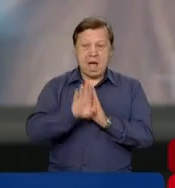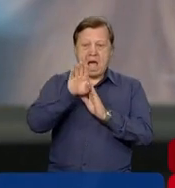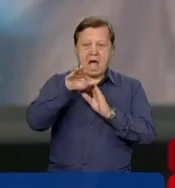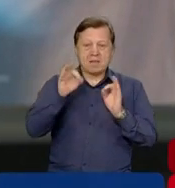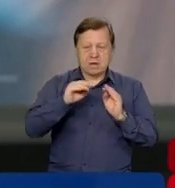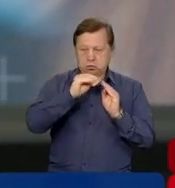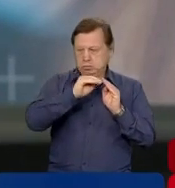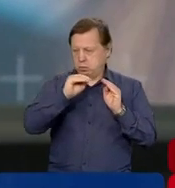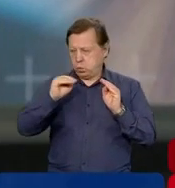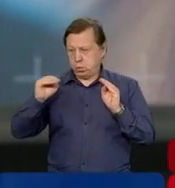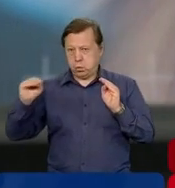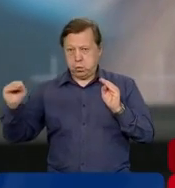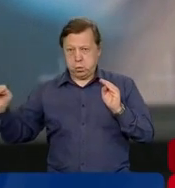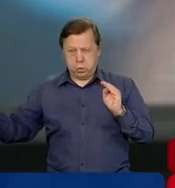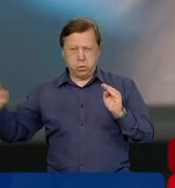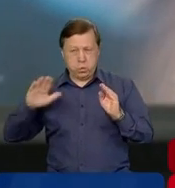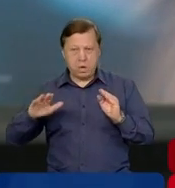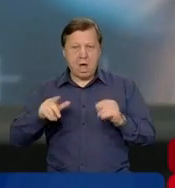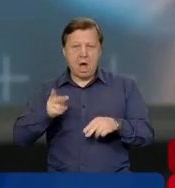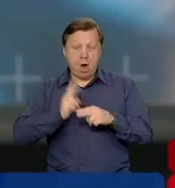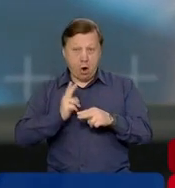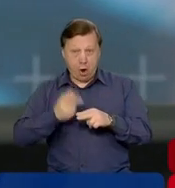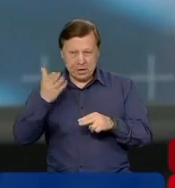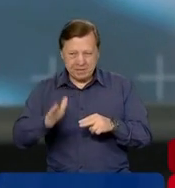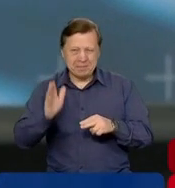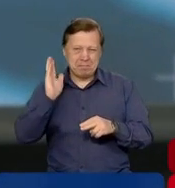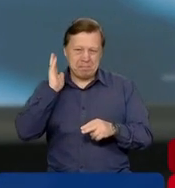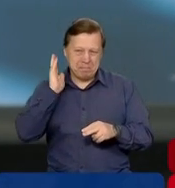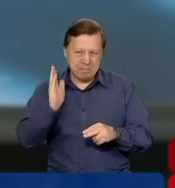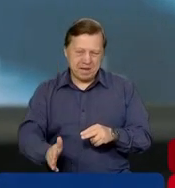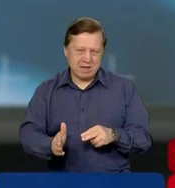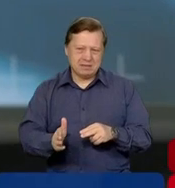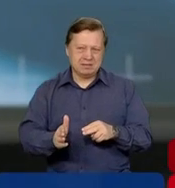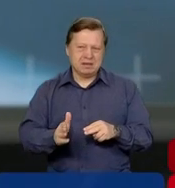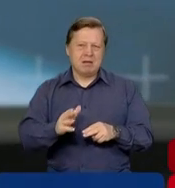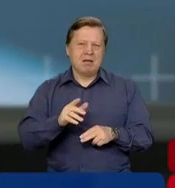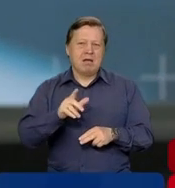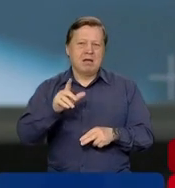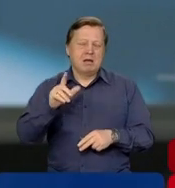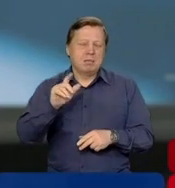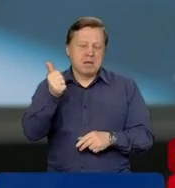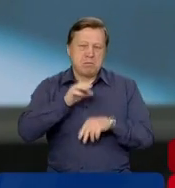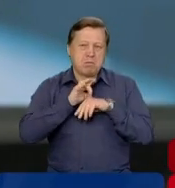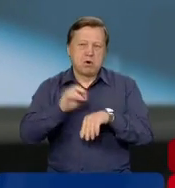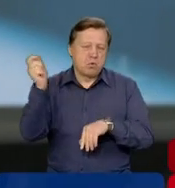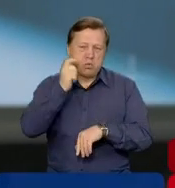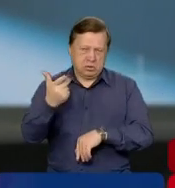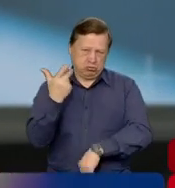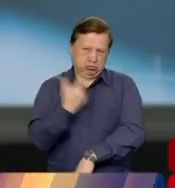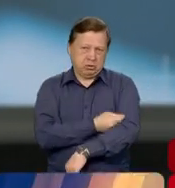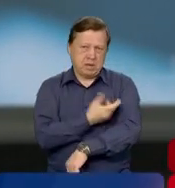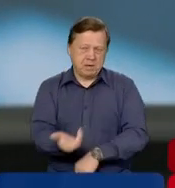to nie znaczy, że tych zachorowań nie będzie, dopóty nie będziemy mieli szczepionki.